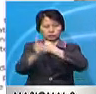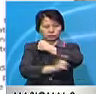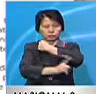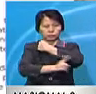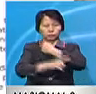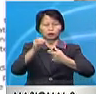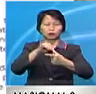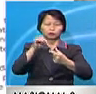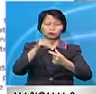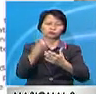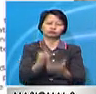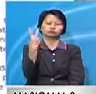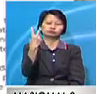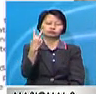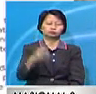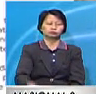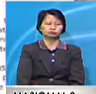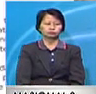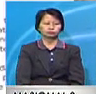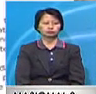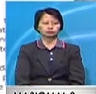atau kedua-duanya sekali